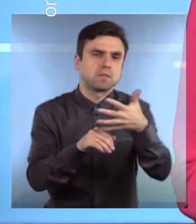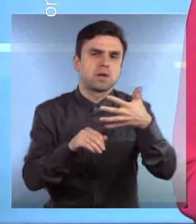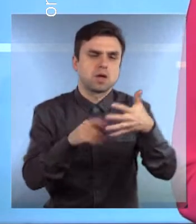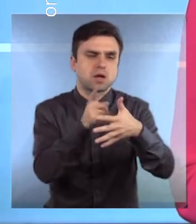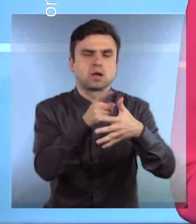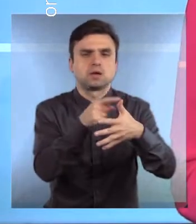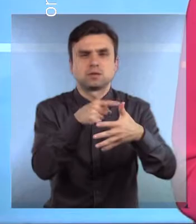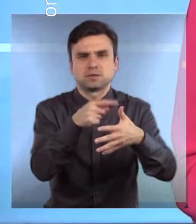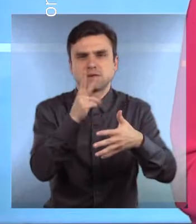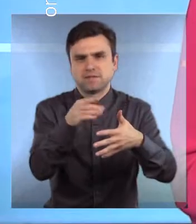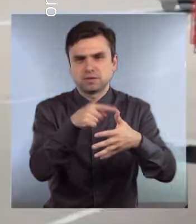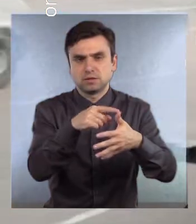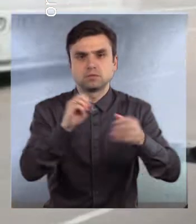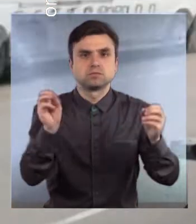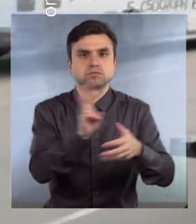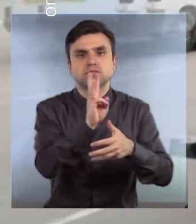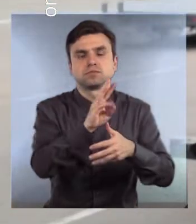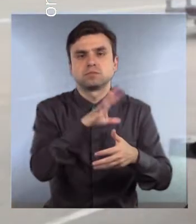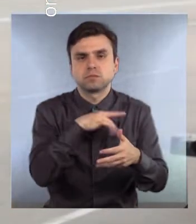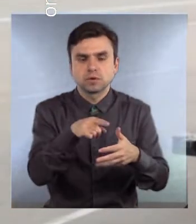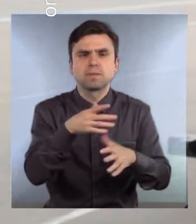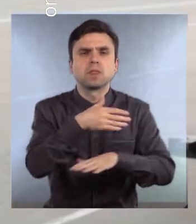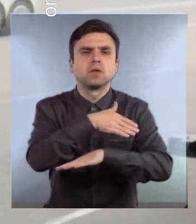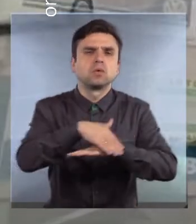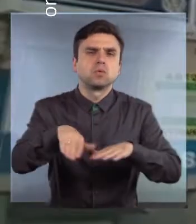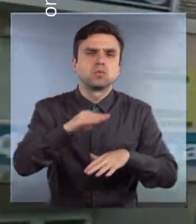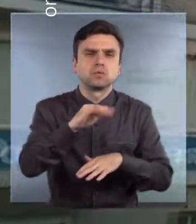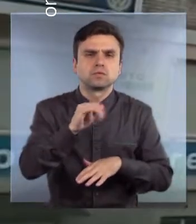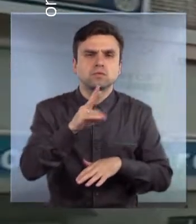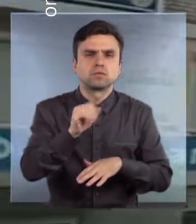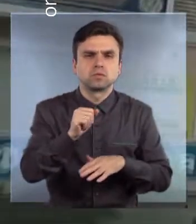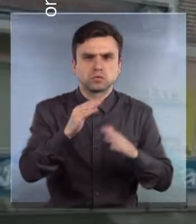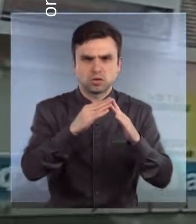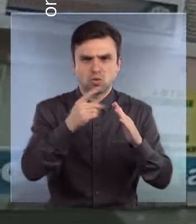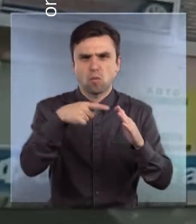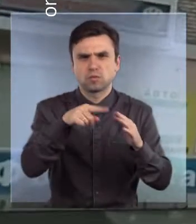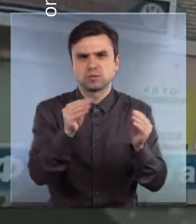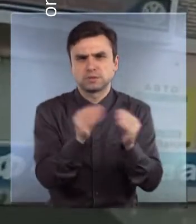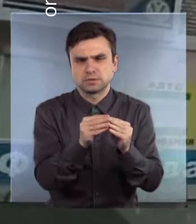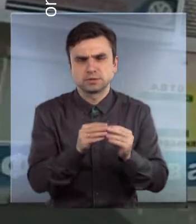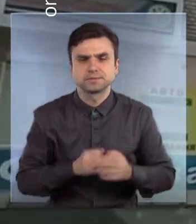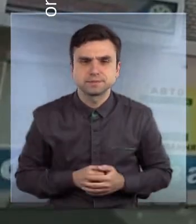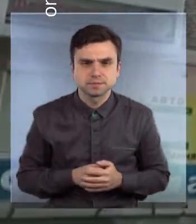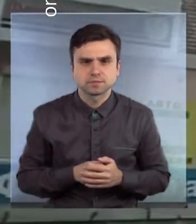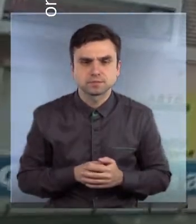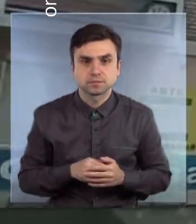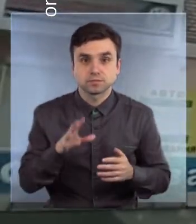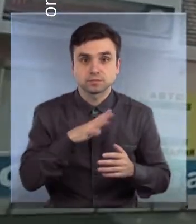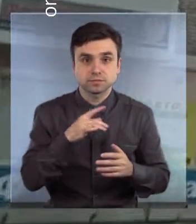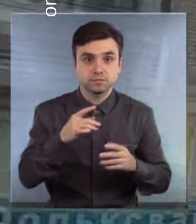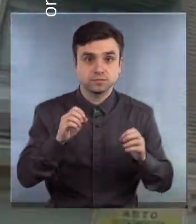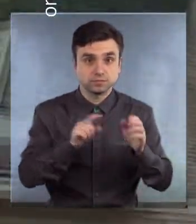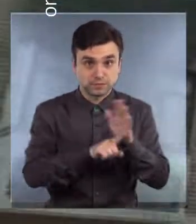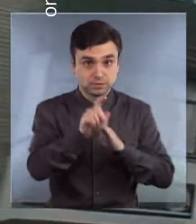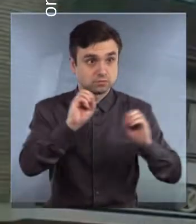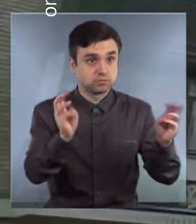10 по вулиці Едуарда Фукса, що у Покровському районі. В момент виникнення пожежі нікого з господарів квартири на місці не було.